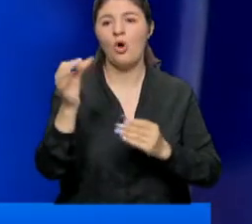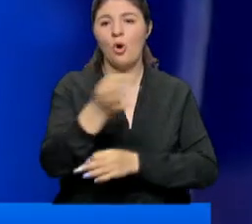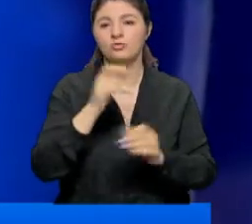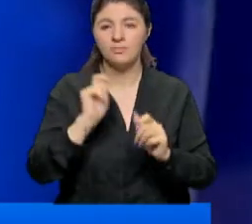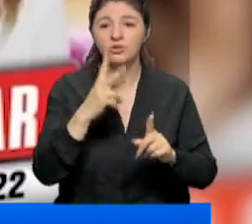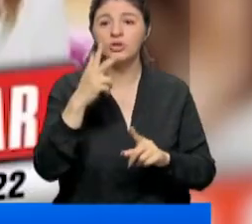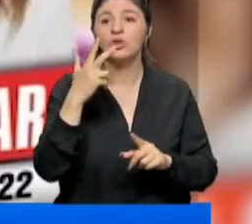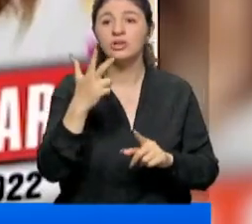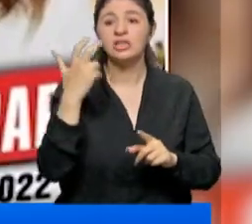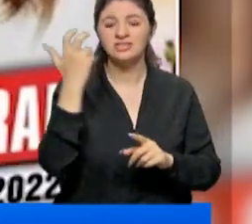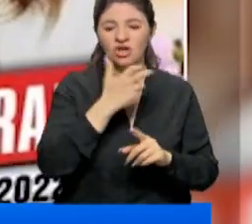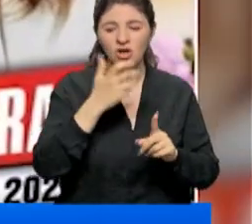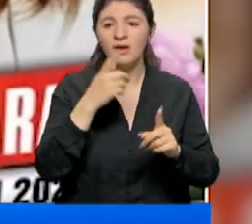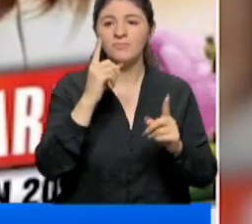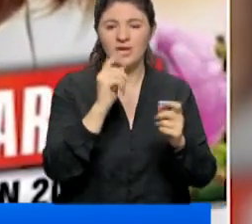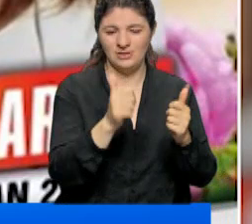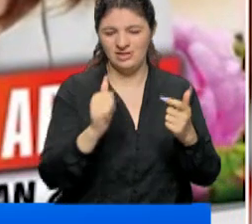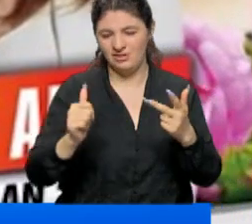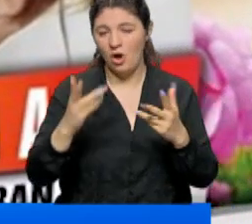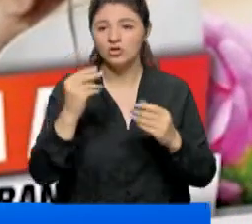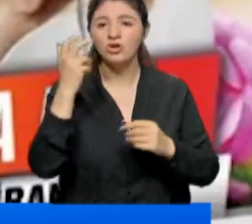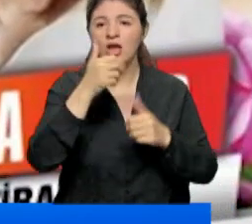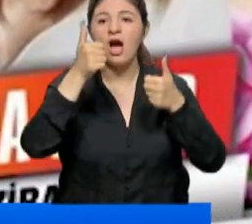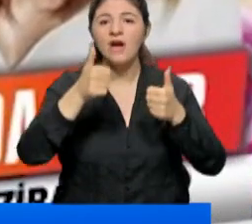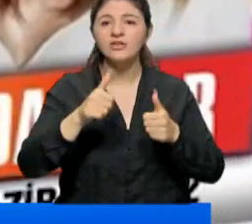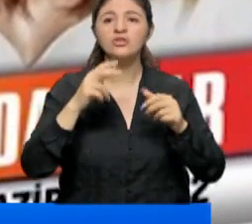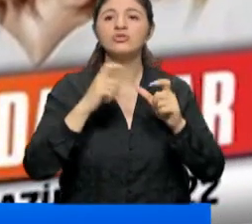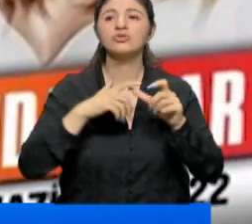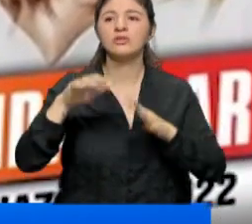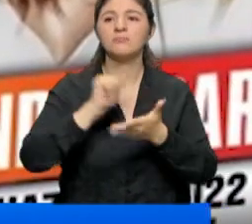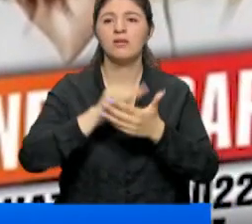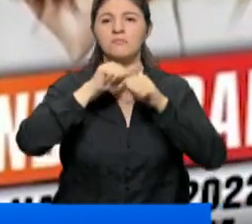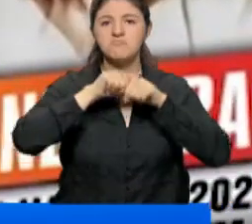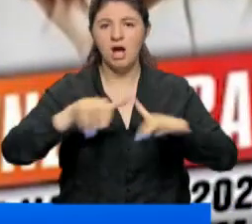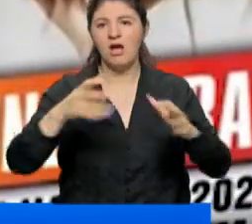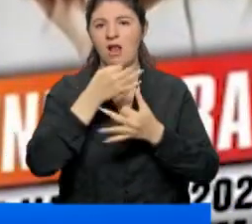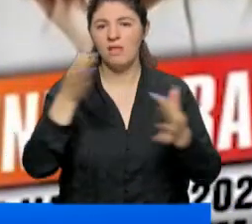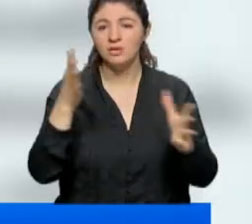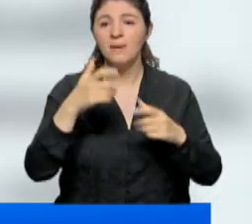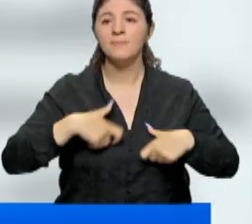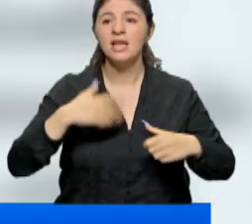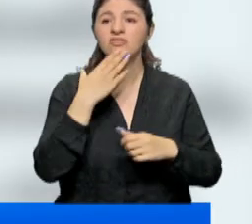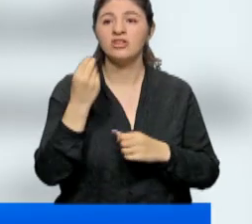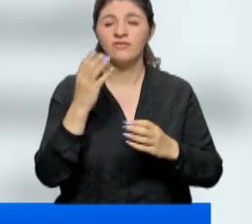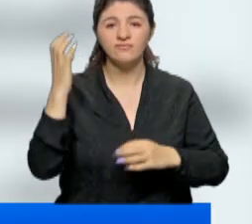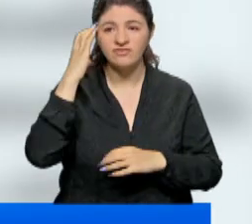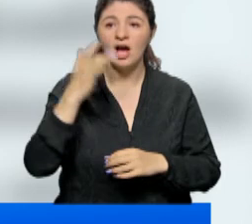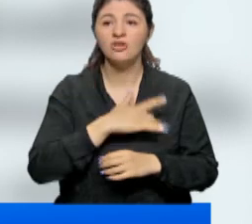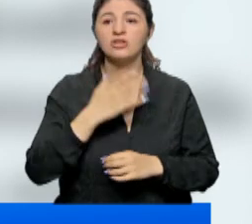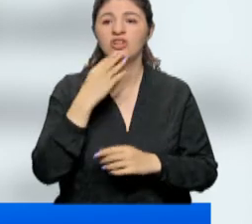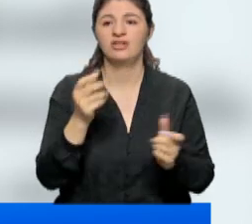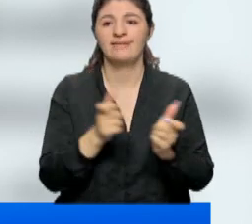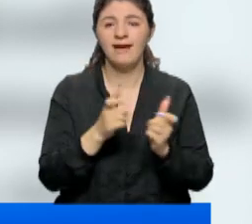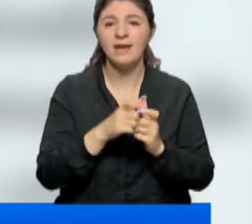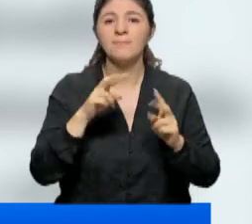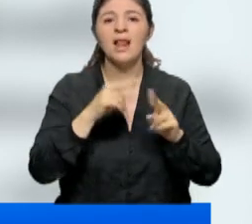organize ettiği üç sanatçının ayrı günlerde sahne alacağı konser afişi ve sosyal medya paylaşımları ile duyuruldu Milli Gençlik Vakfı Anadolu Gençlik